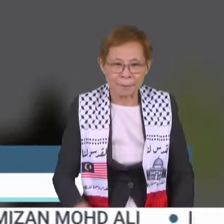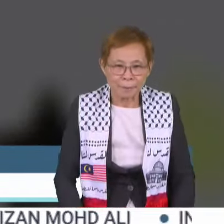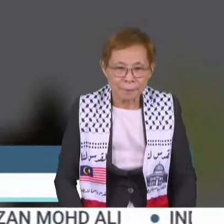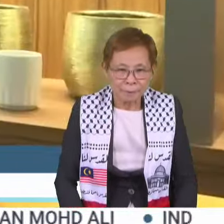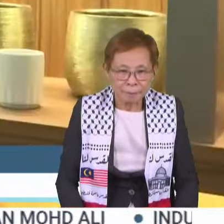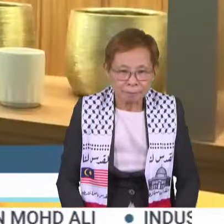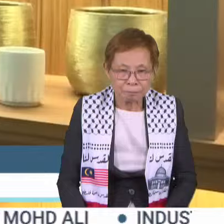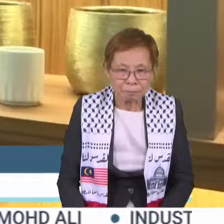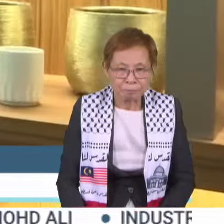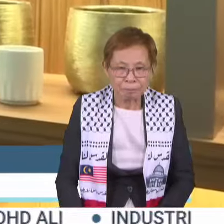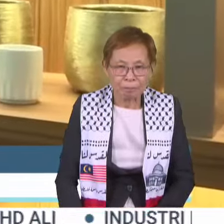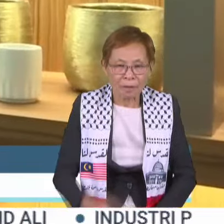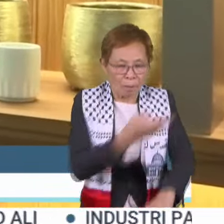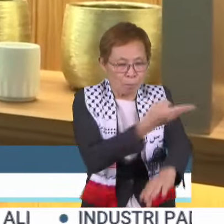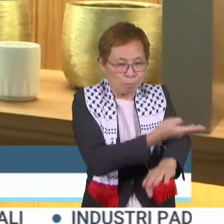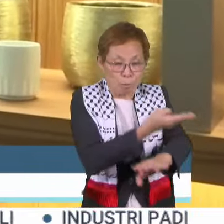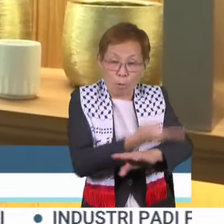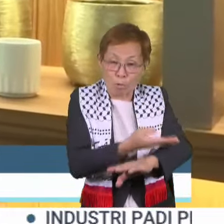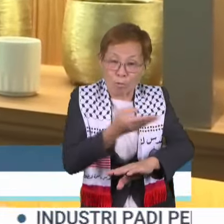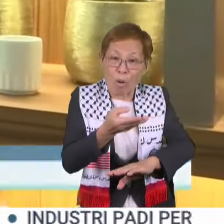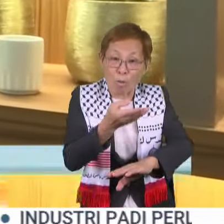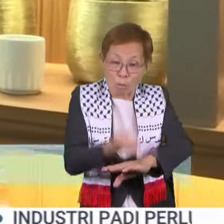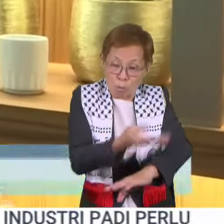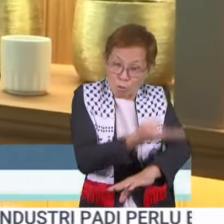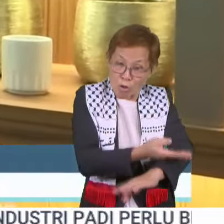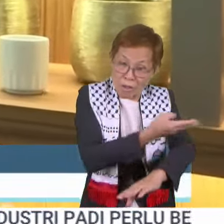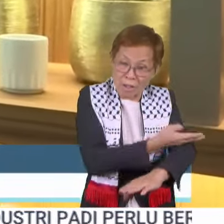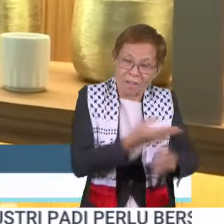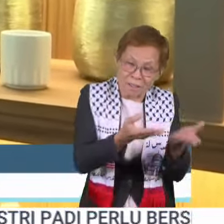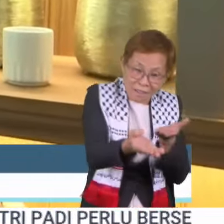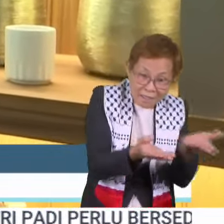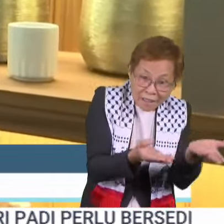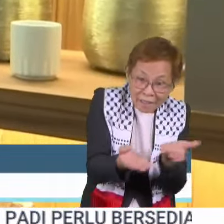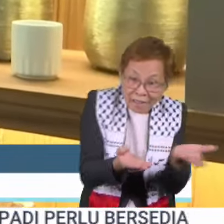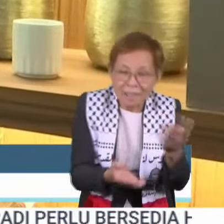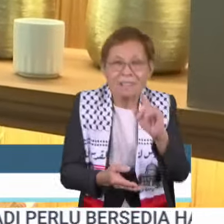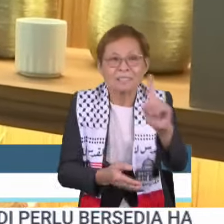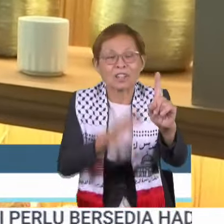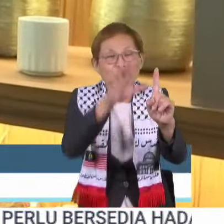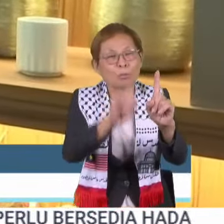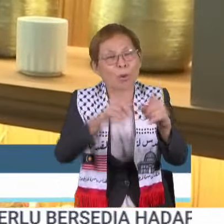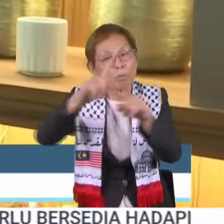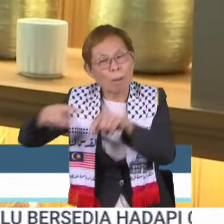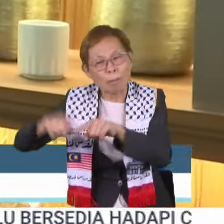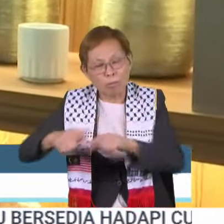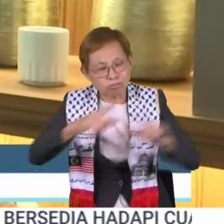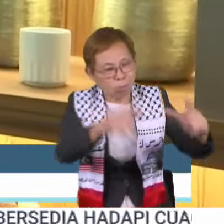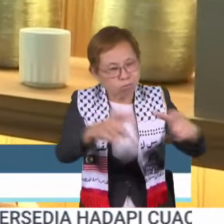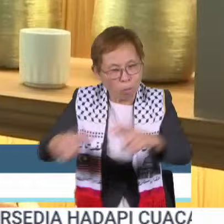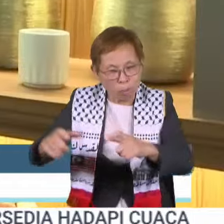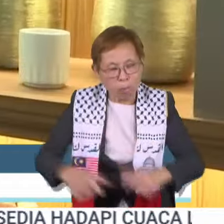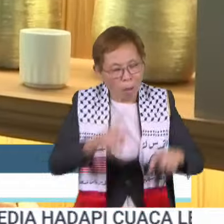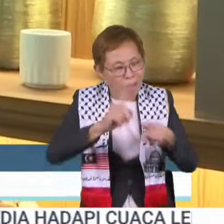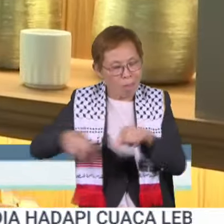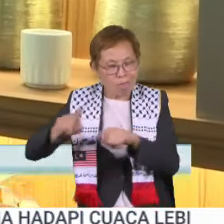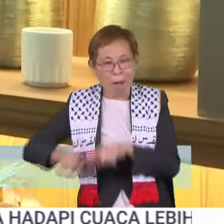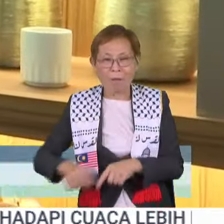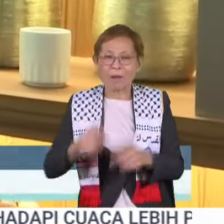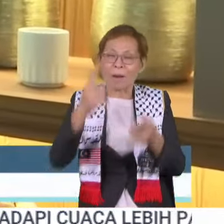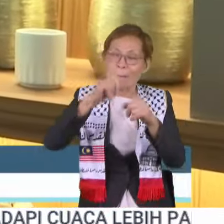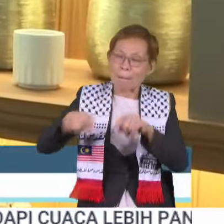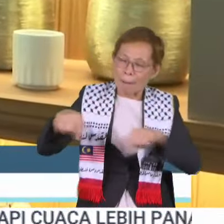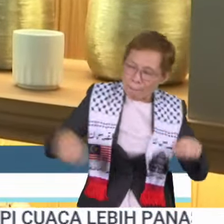daripadaim Bu kali ini kita hidang 150 varti dah ada macam-macam